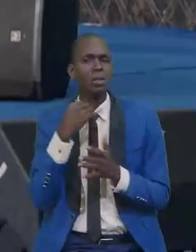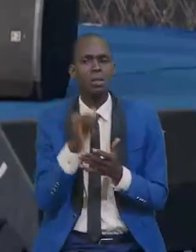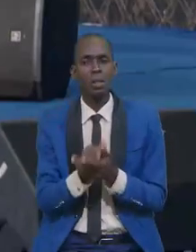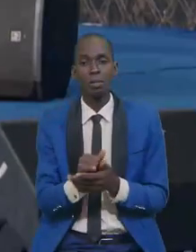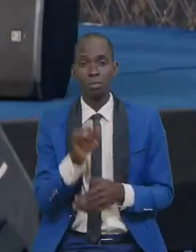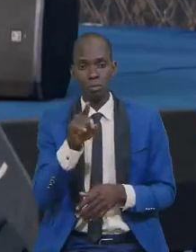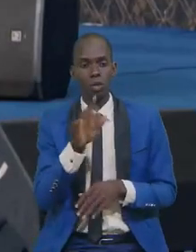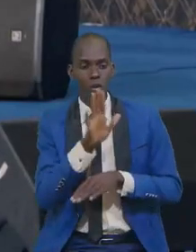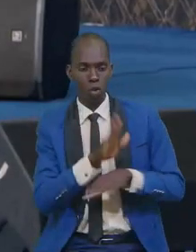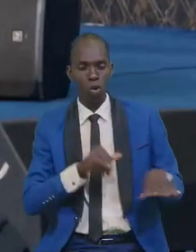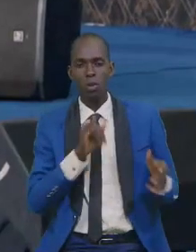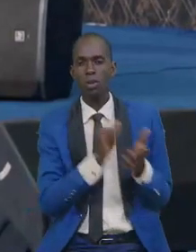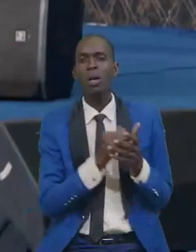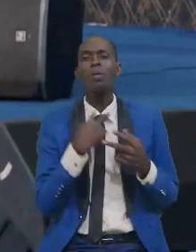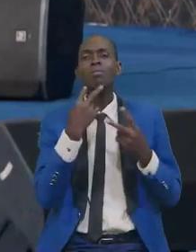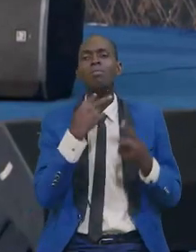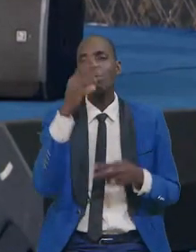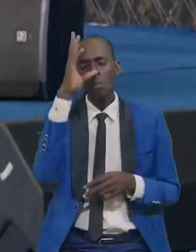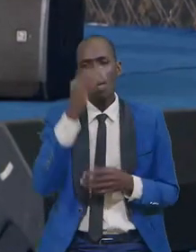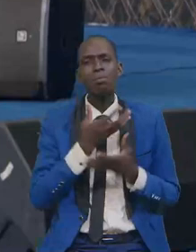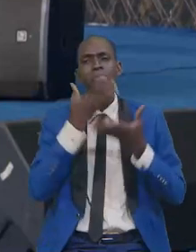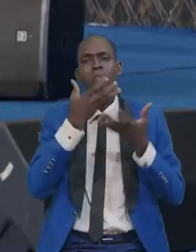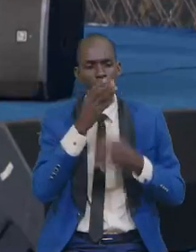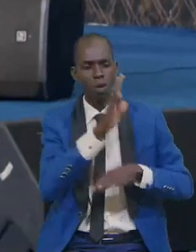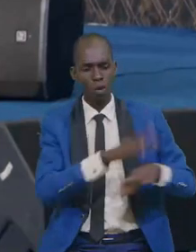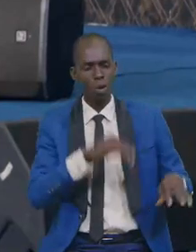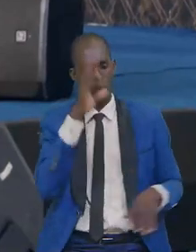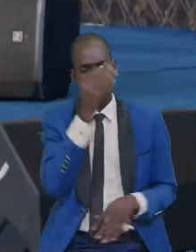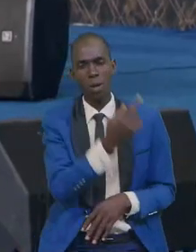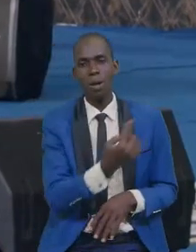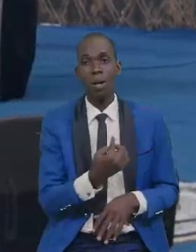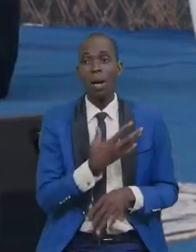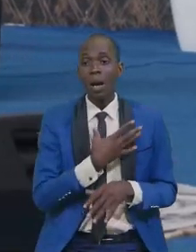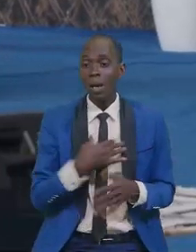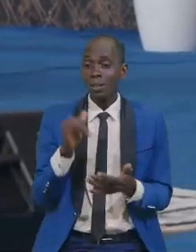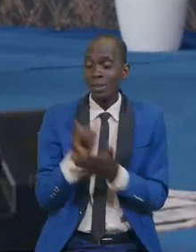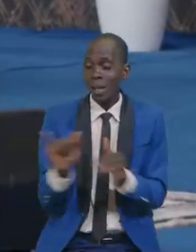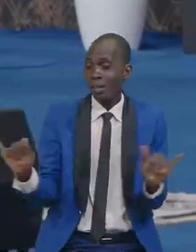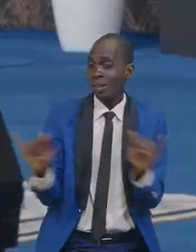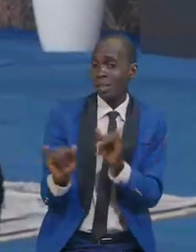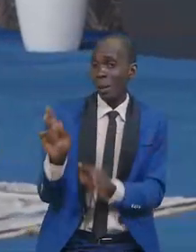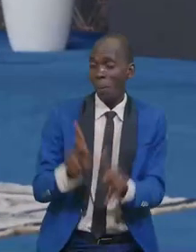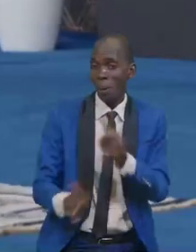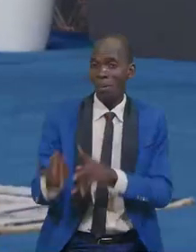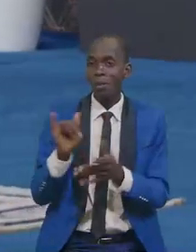Et cela même. Qui le faisait taire, c'est encore eux qui ont